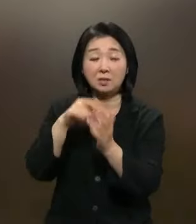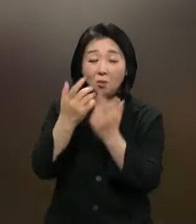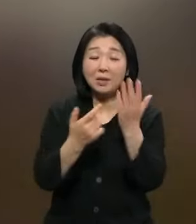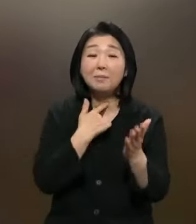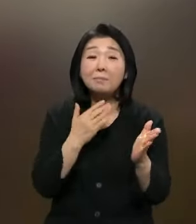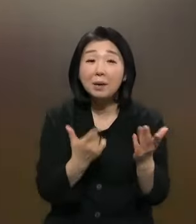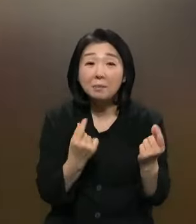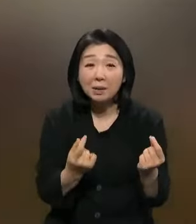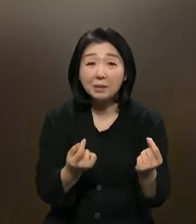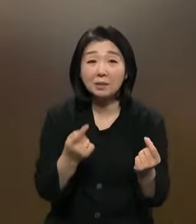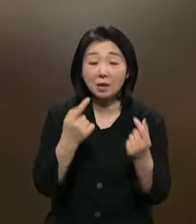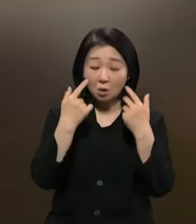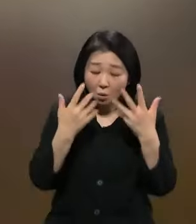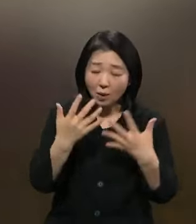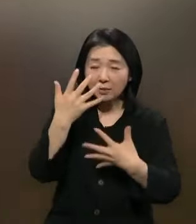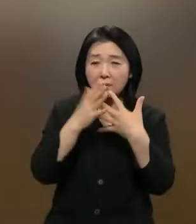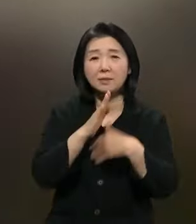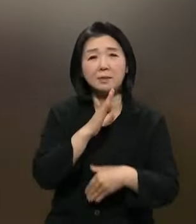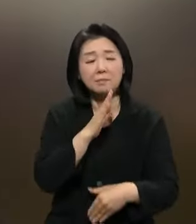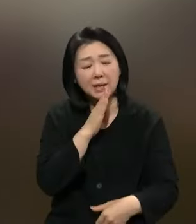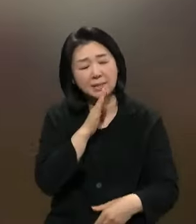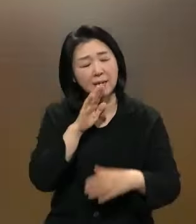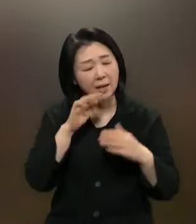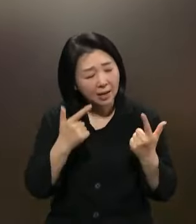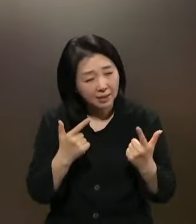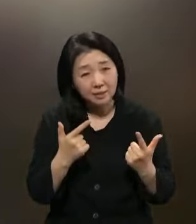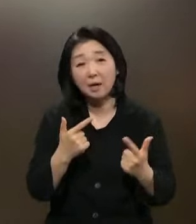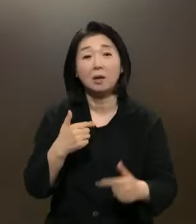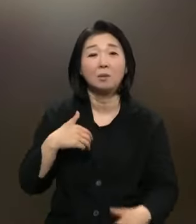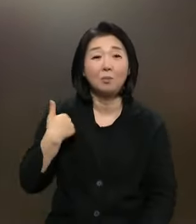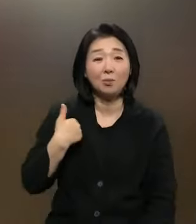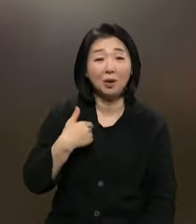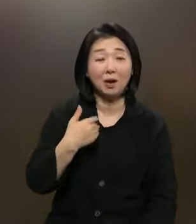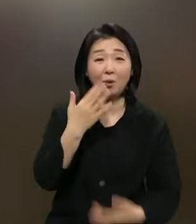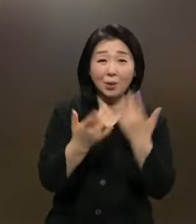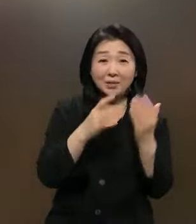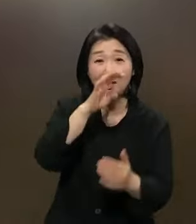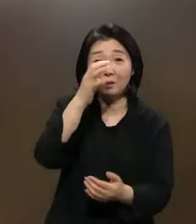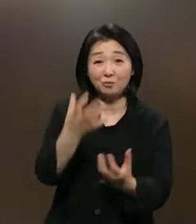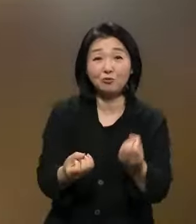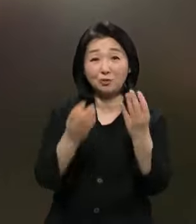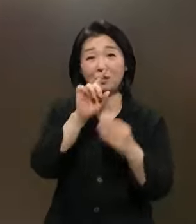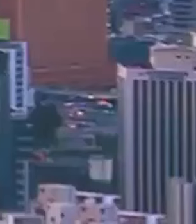사실이지만 이게 정확한 영상인지는 알 수 없는 겁니다. 화재일까요? 축제일까요?